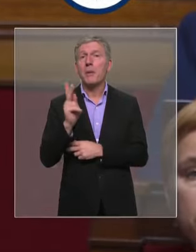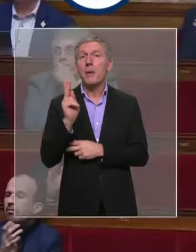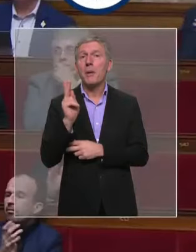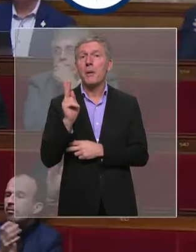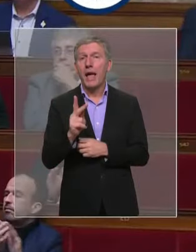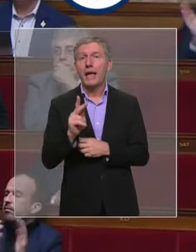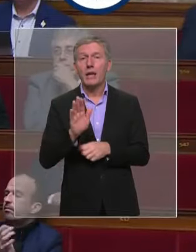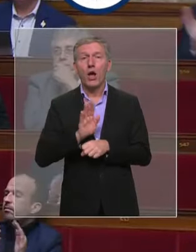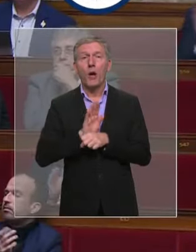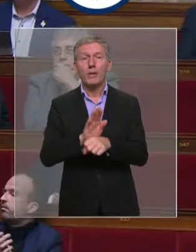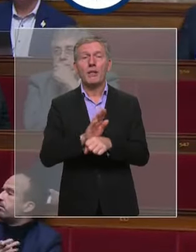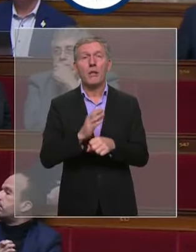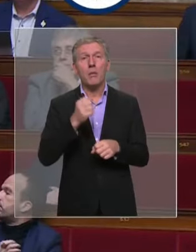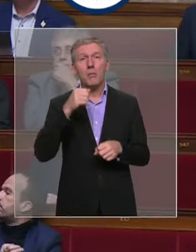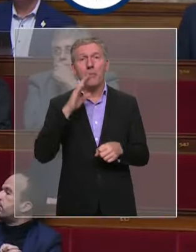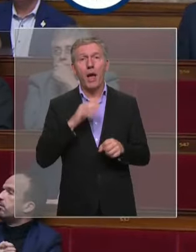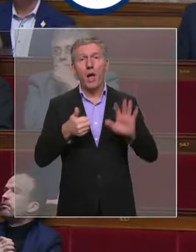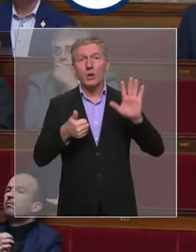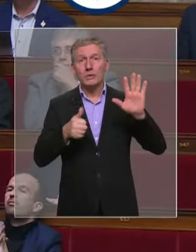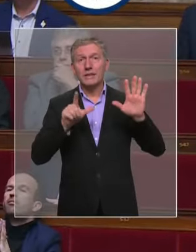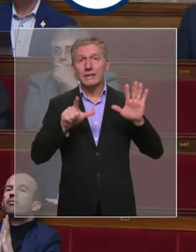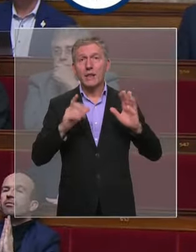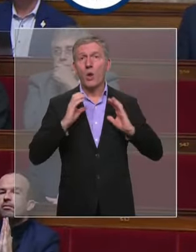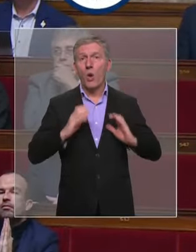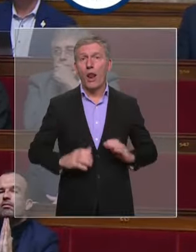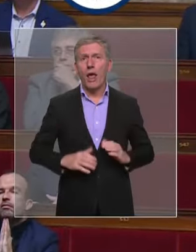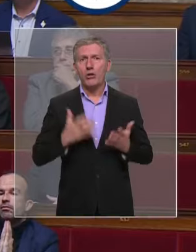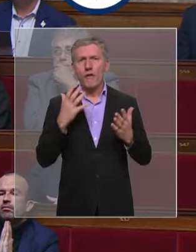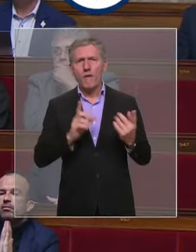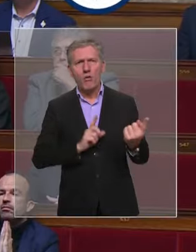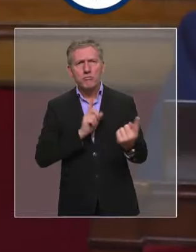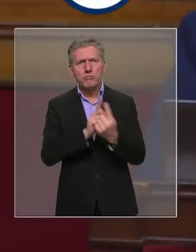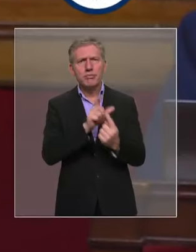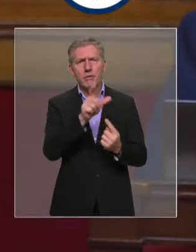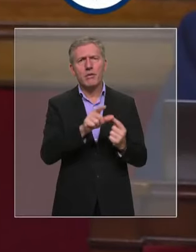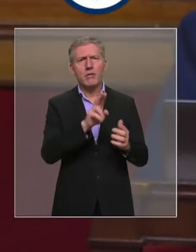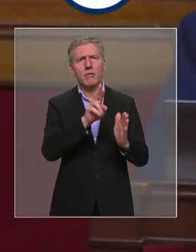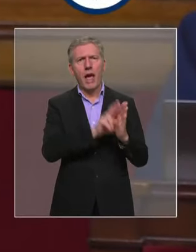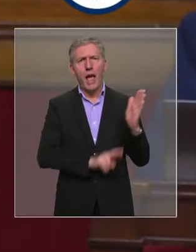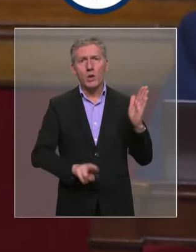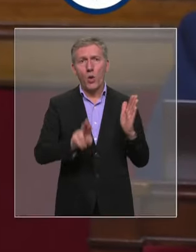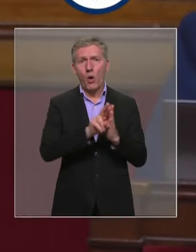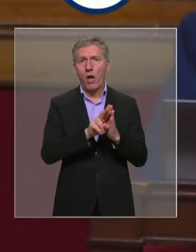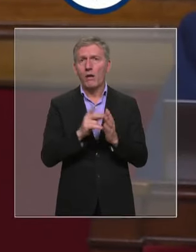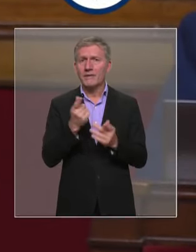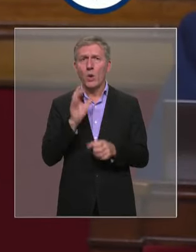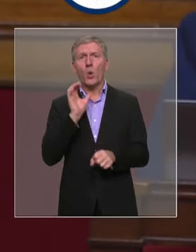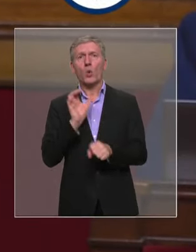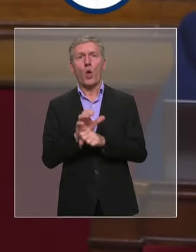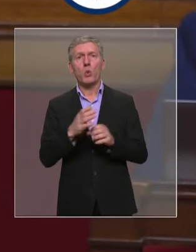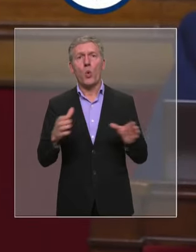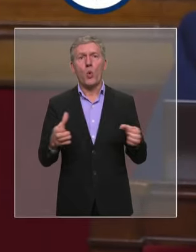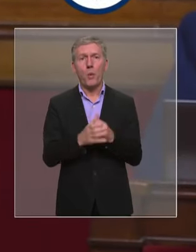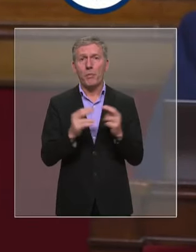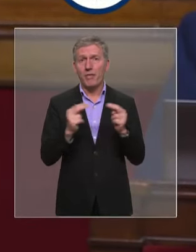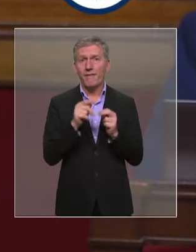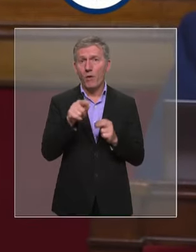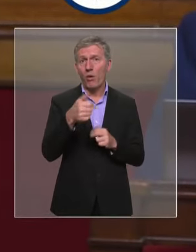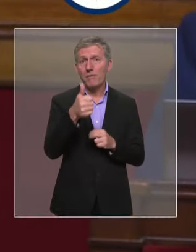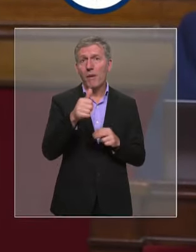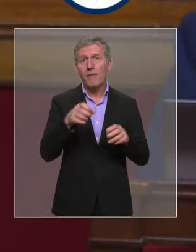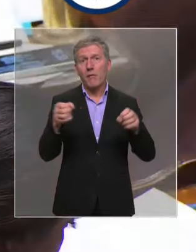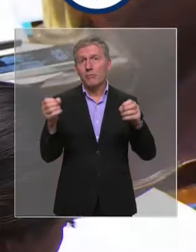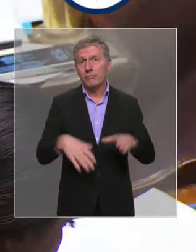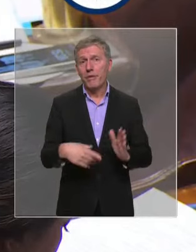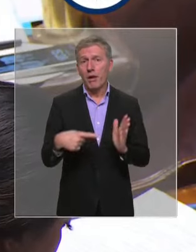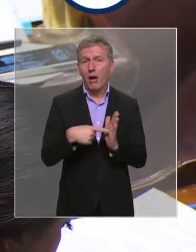les représentants de 67 collèges veulent être reçus par le recteur contre les groupes de niveau. Alors, Madame la ministre, quand comptez-vous vraiment renoncer au